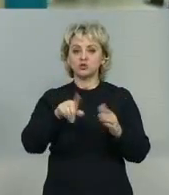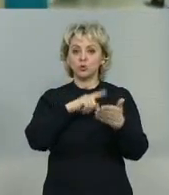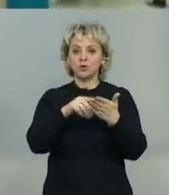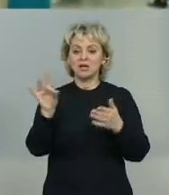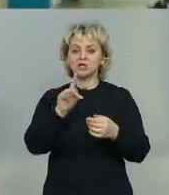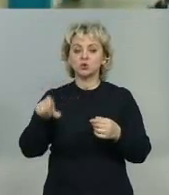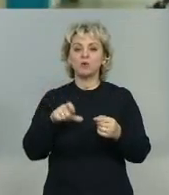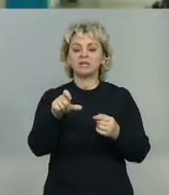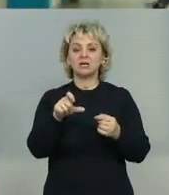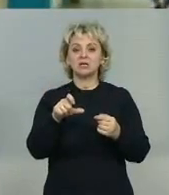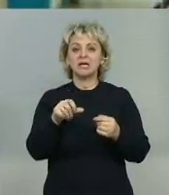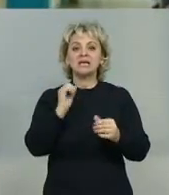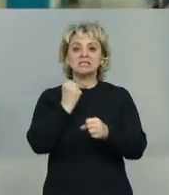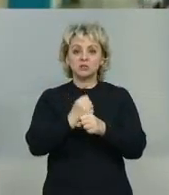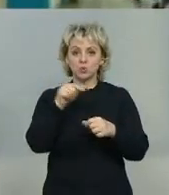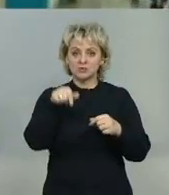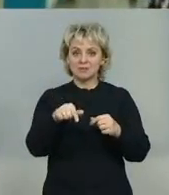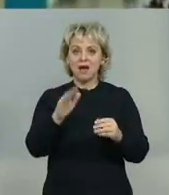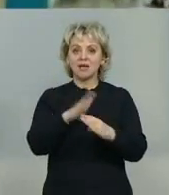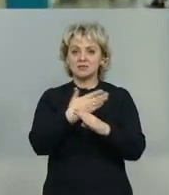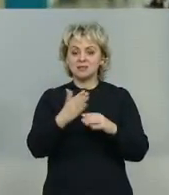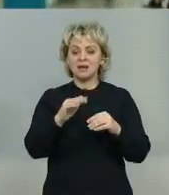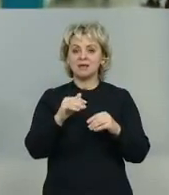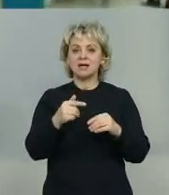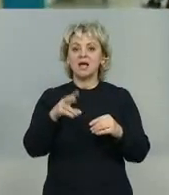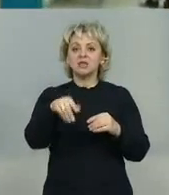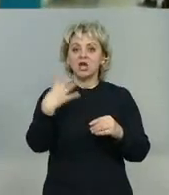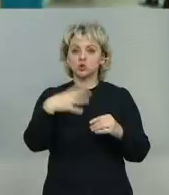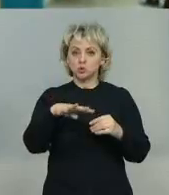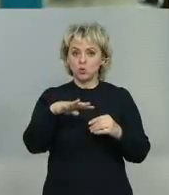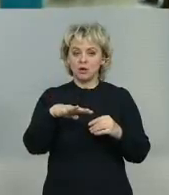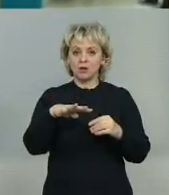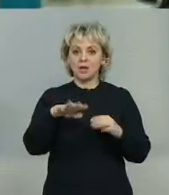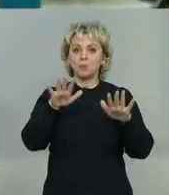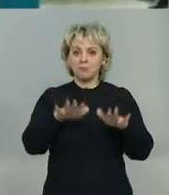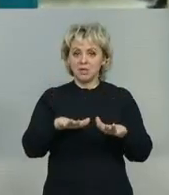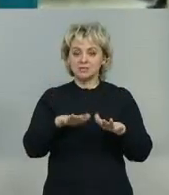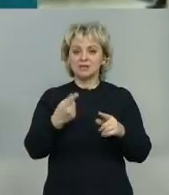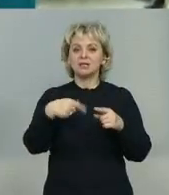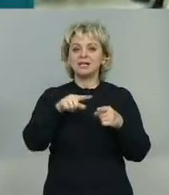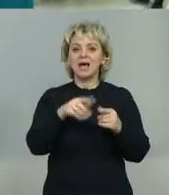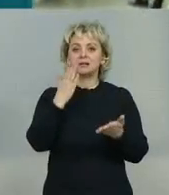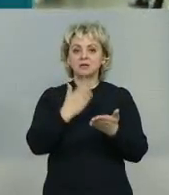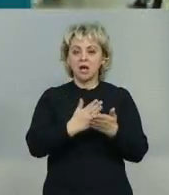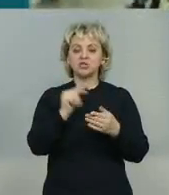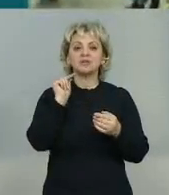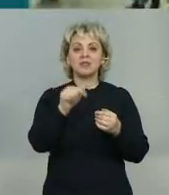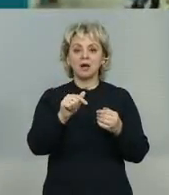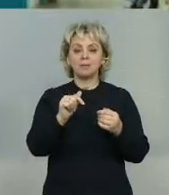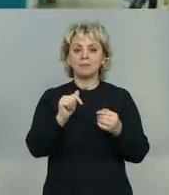города Ростова-на-Дону создано отделение на 40 мест для нахождения